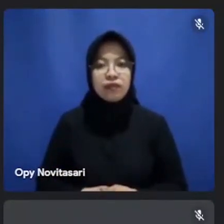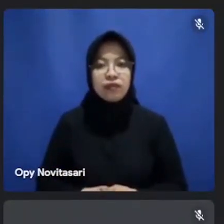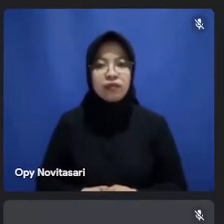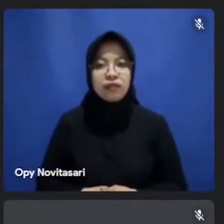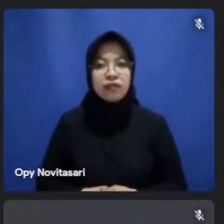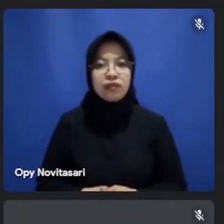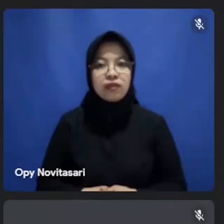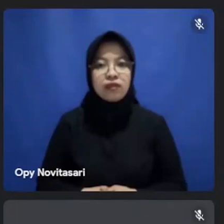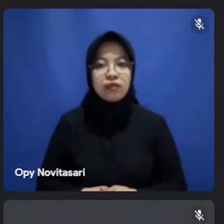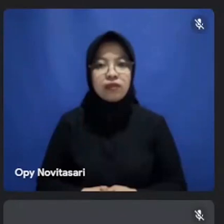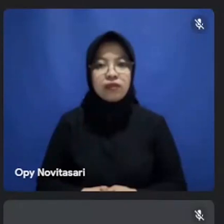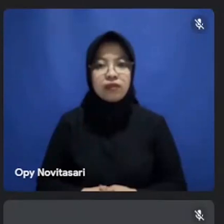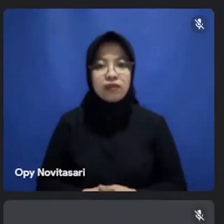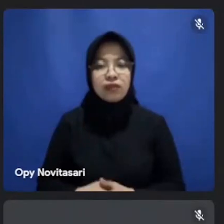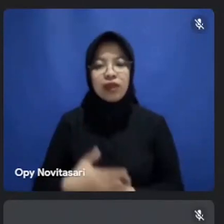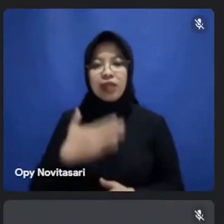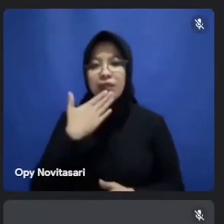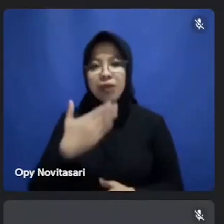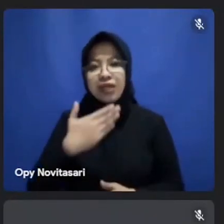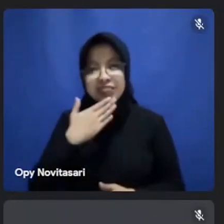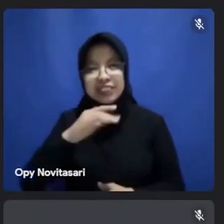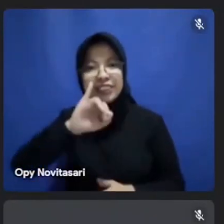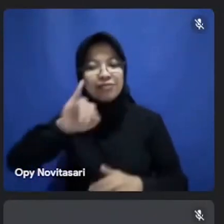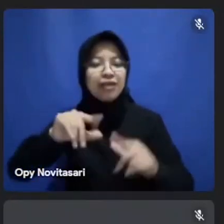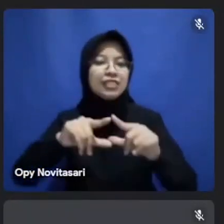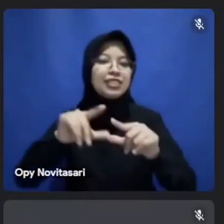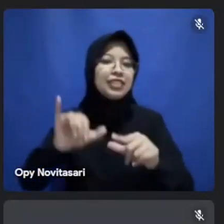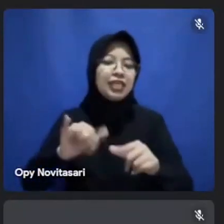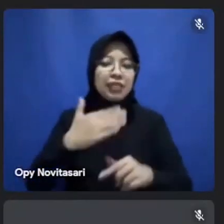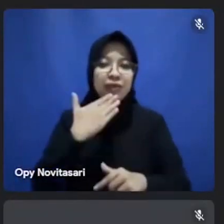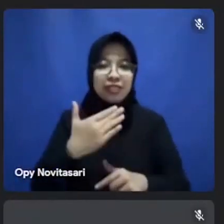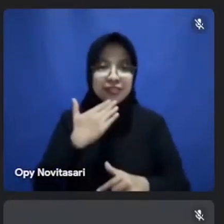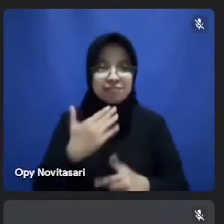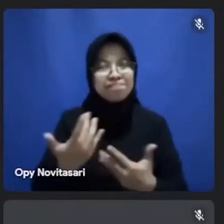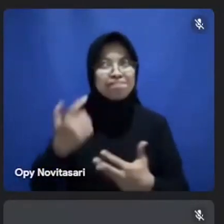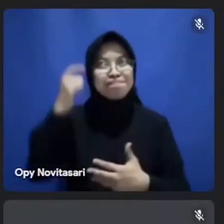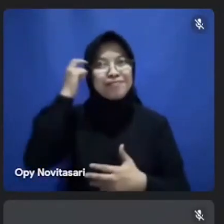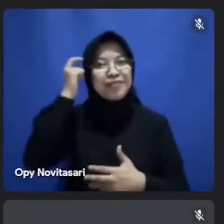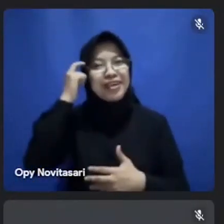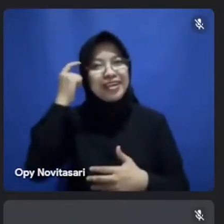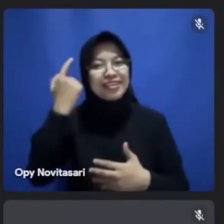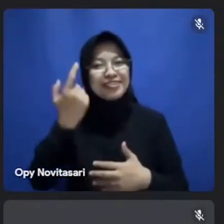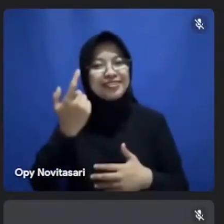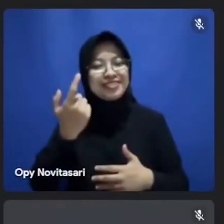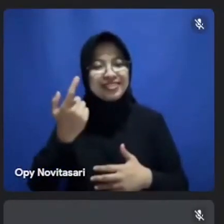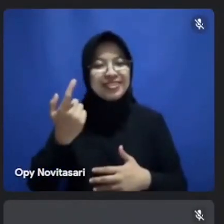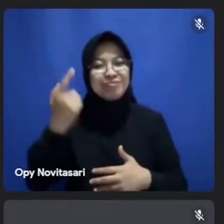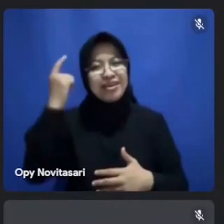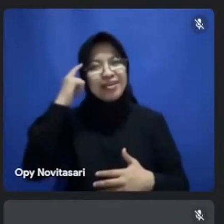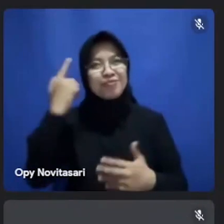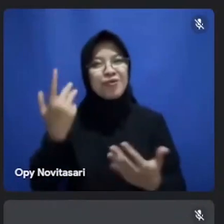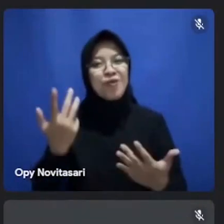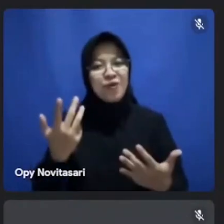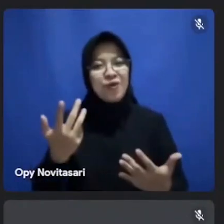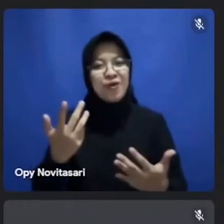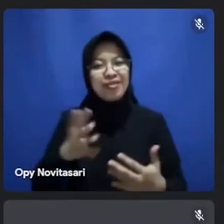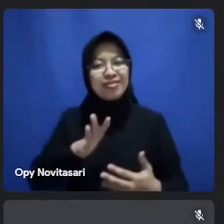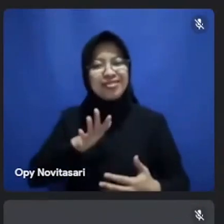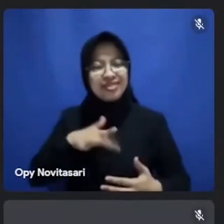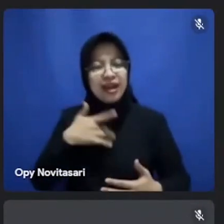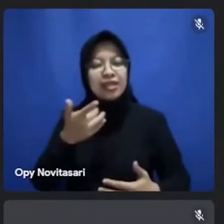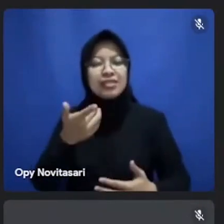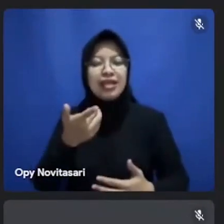musik Terima kasih Mas C ya saya jadi kepikiran Kalau akhirnya jadi sangat-sangat terasa